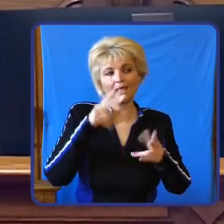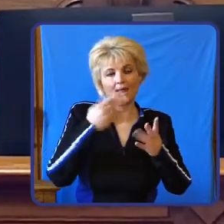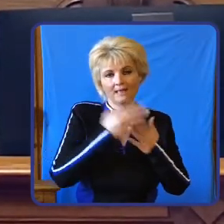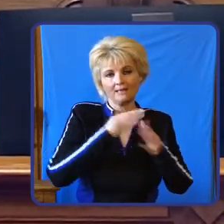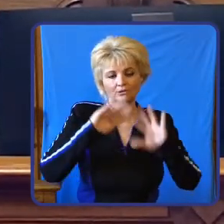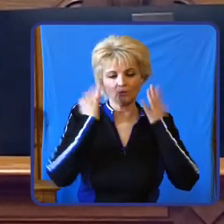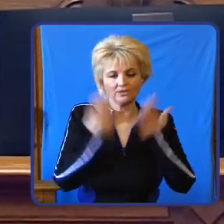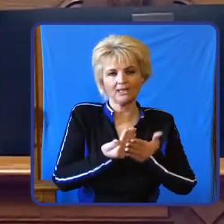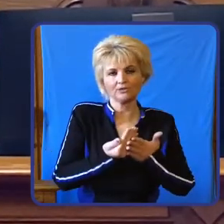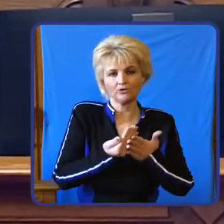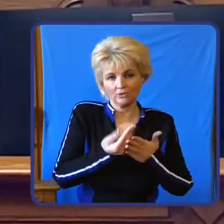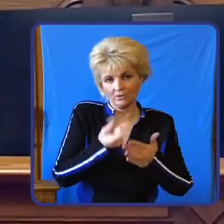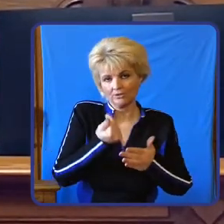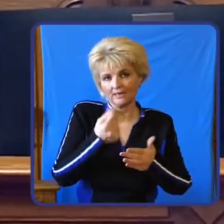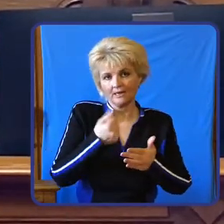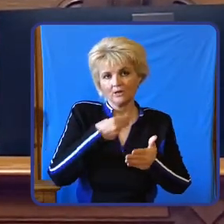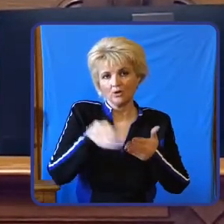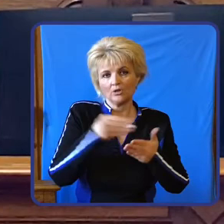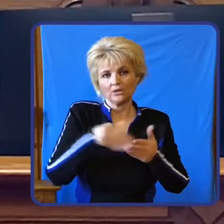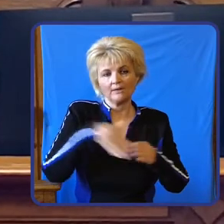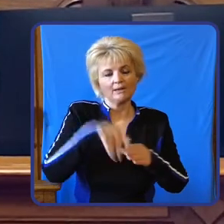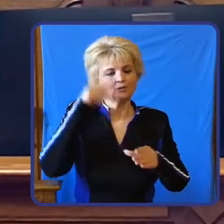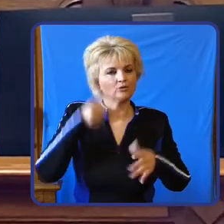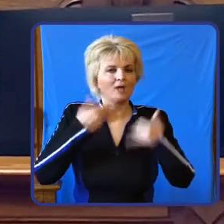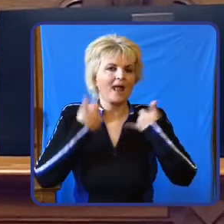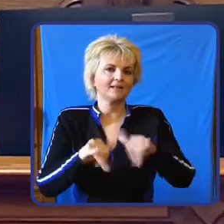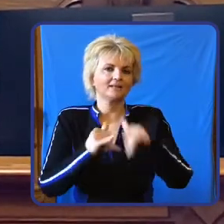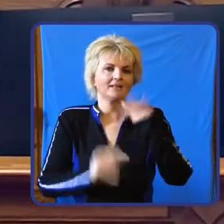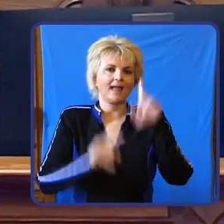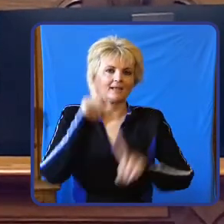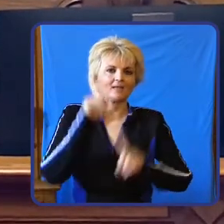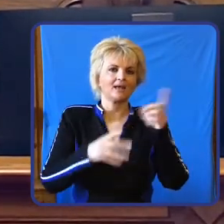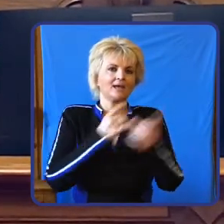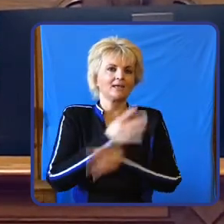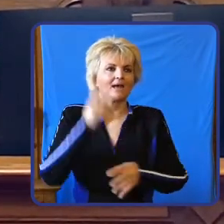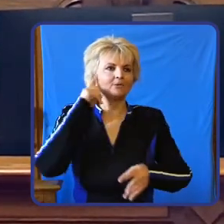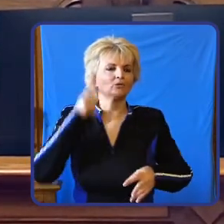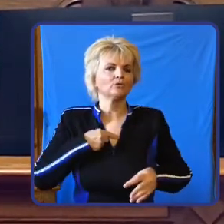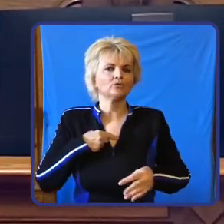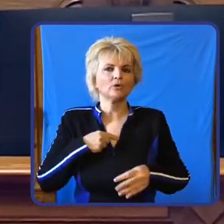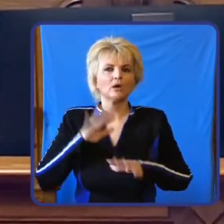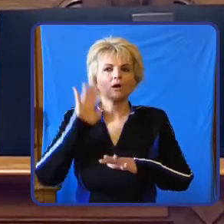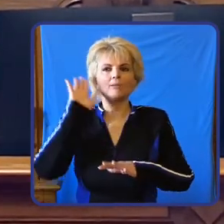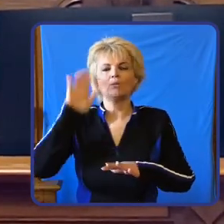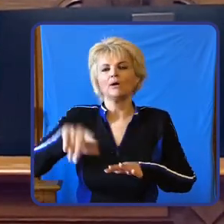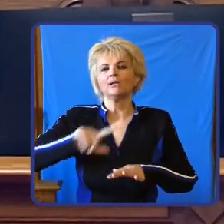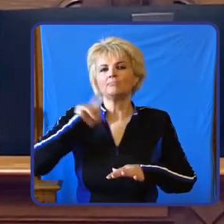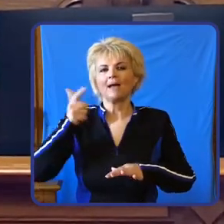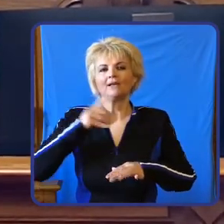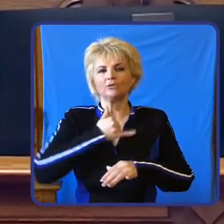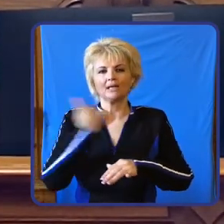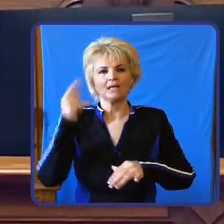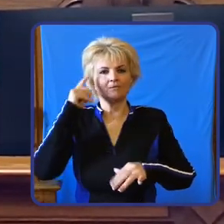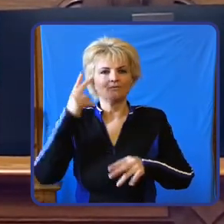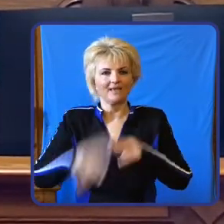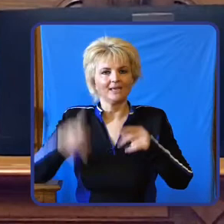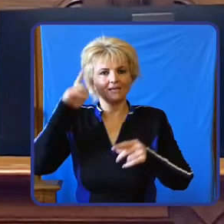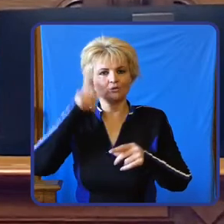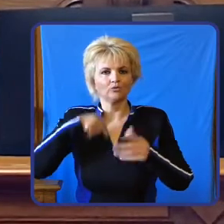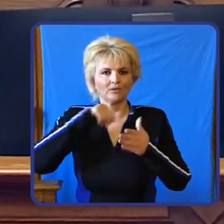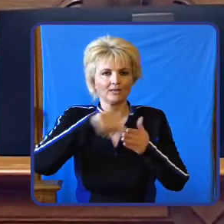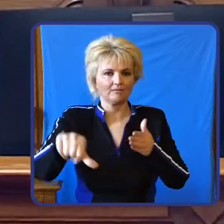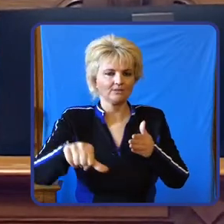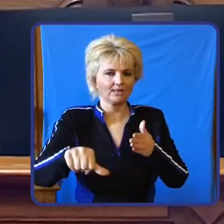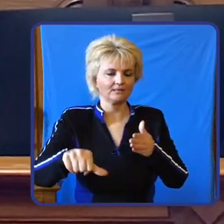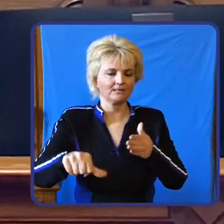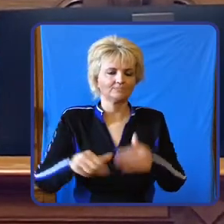teljes összeg a költségvetésben ahhoz, hogy elindíthassuk az eljárást, hiába tudjuk, hogy majd csak a második év végén fogjuk kifizetni. Jó, tehát